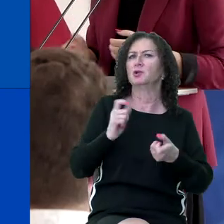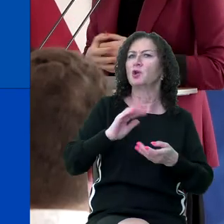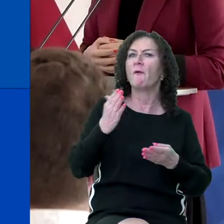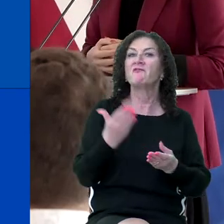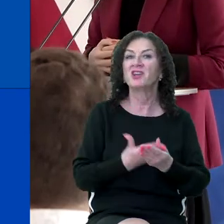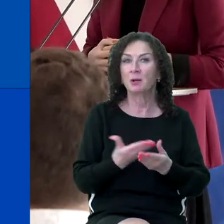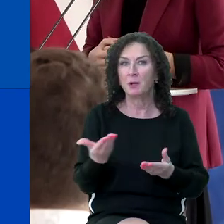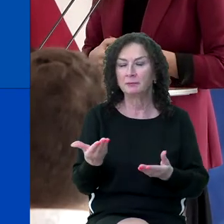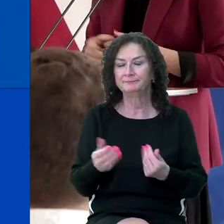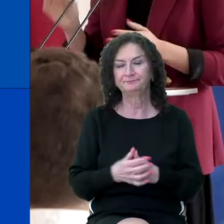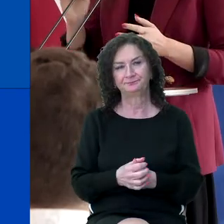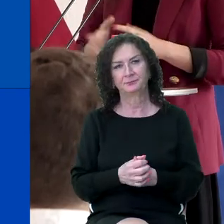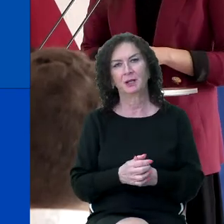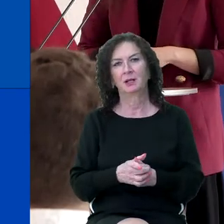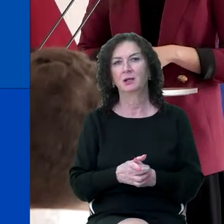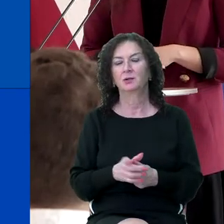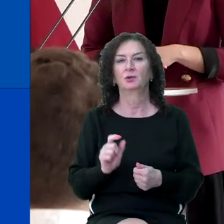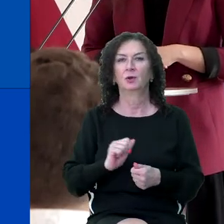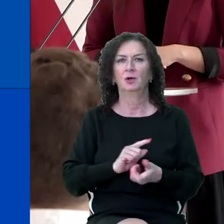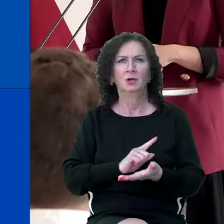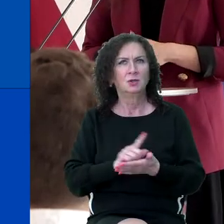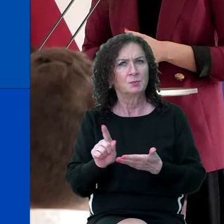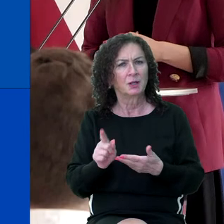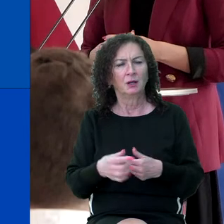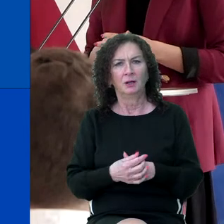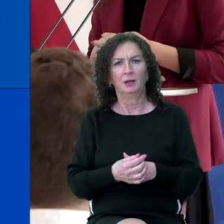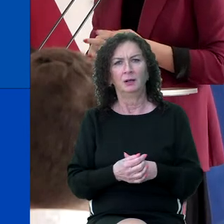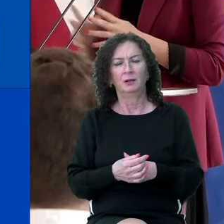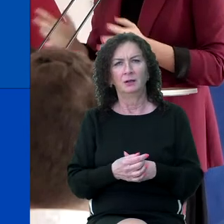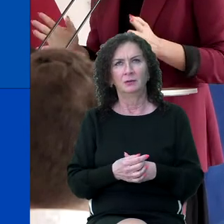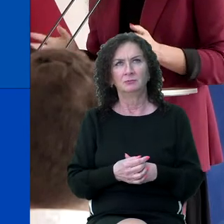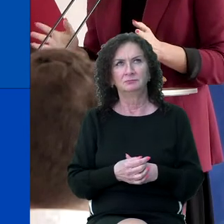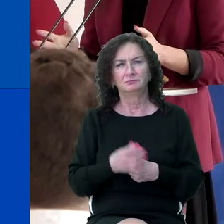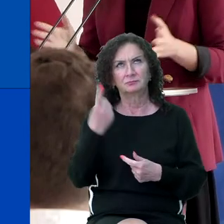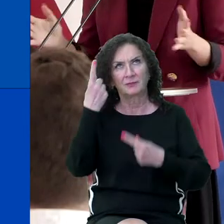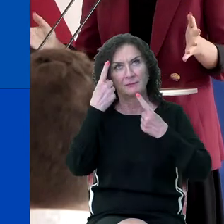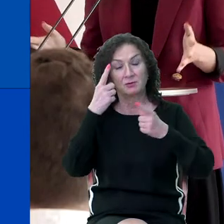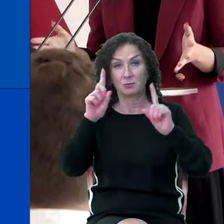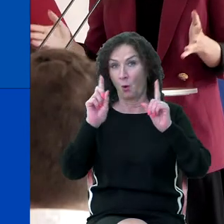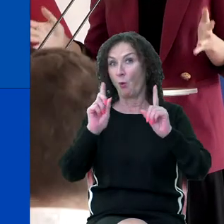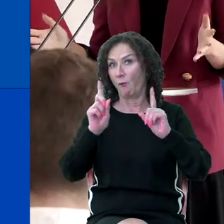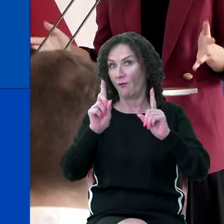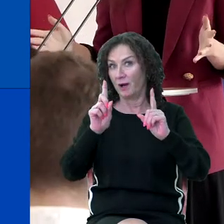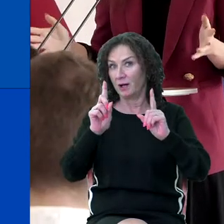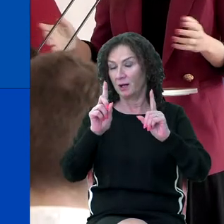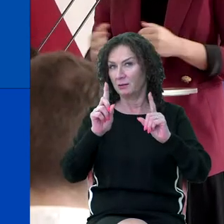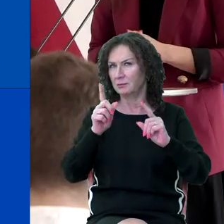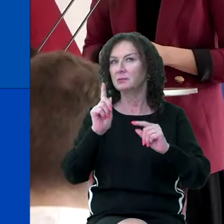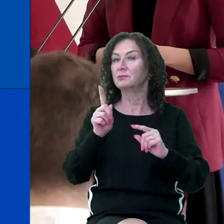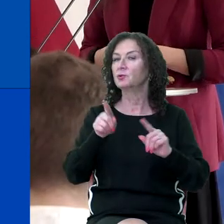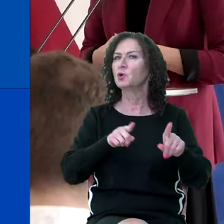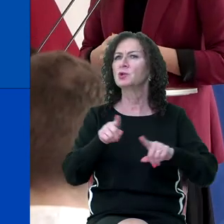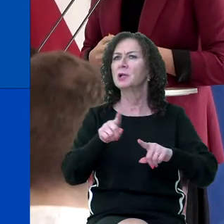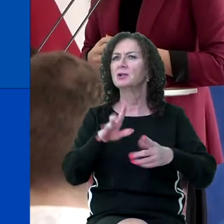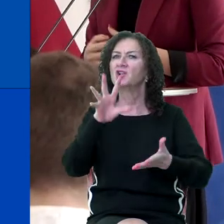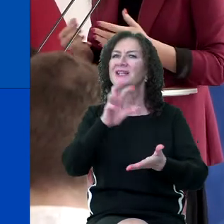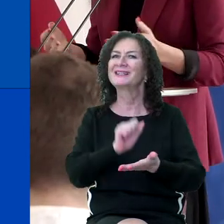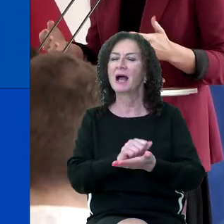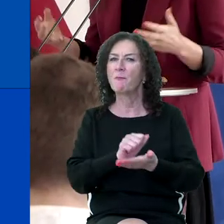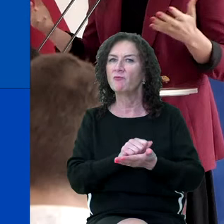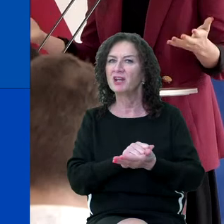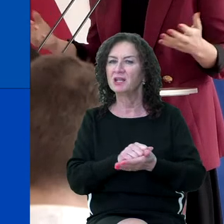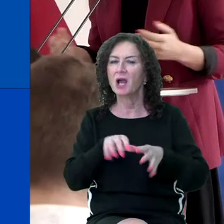oczywiście od razu uruchamia się nam czerwona lampka, no dobrze, firmy, no to znaczy zamówienia publiczne. Zamówienia publiczne,